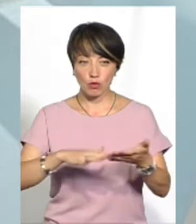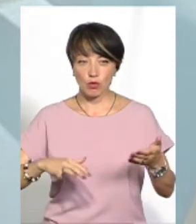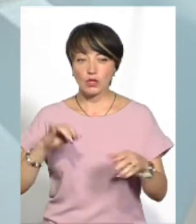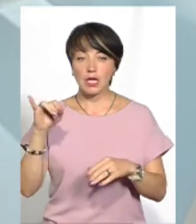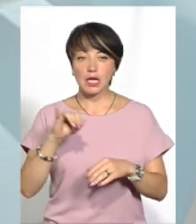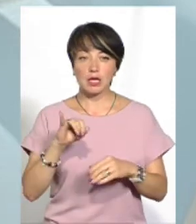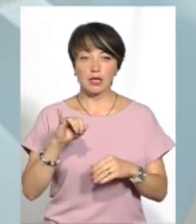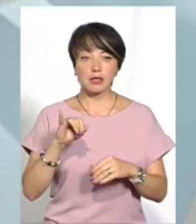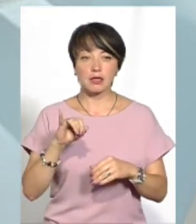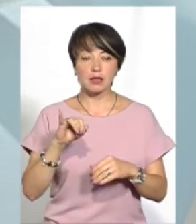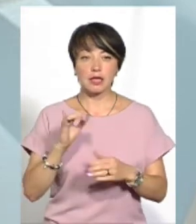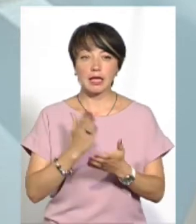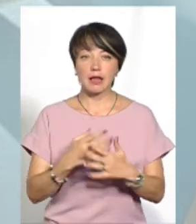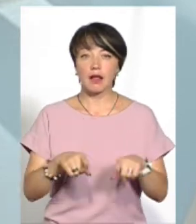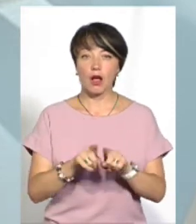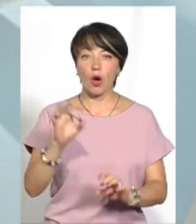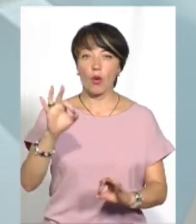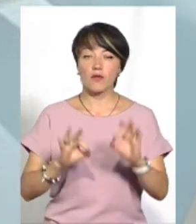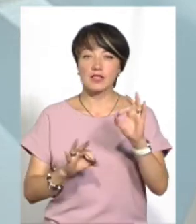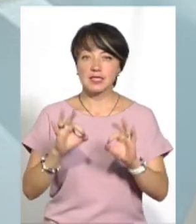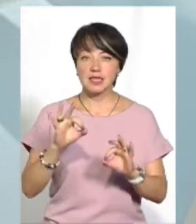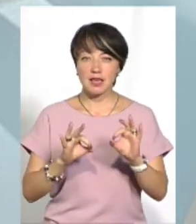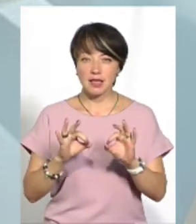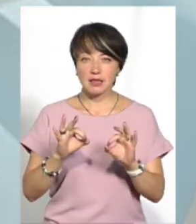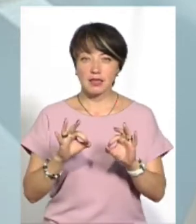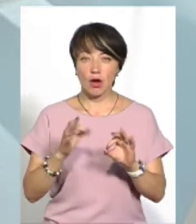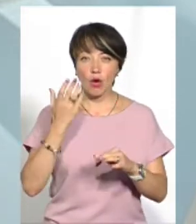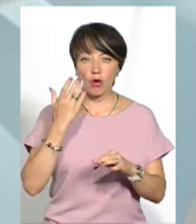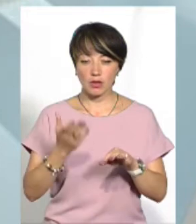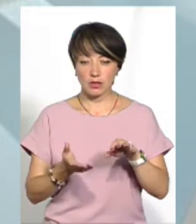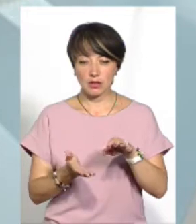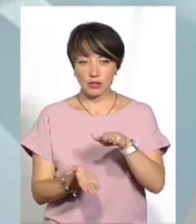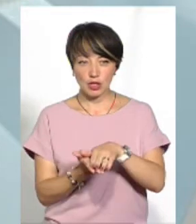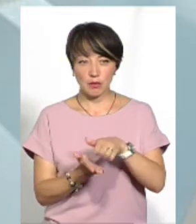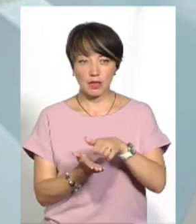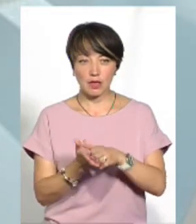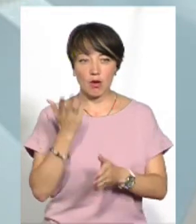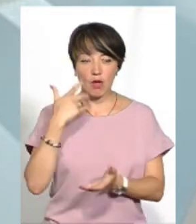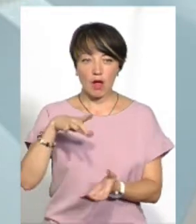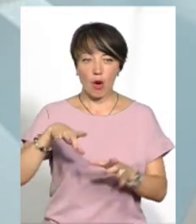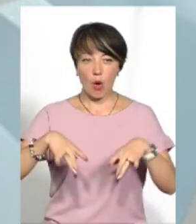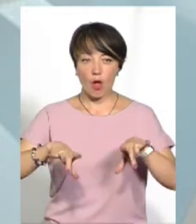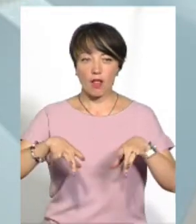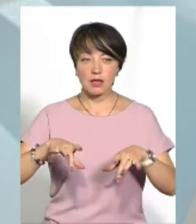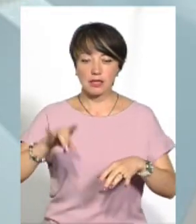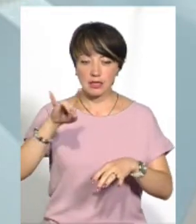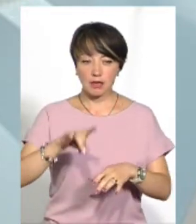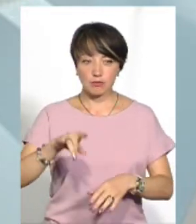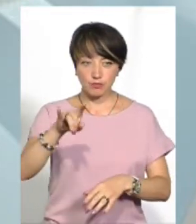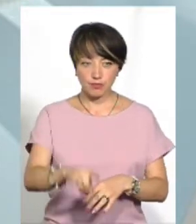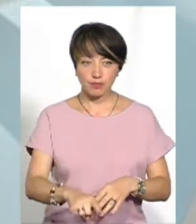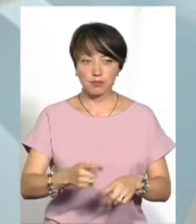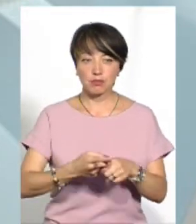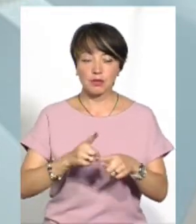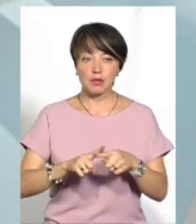безперечно підняття, є такий коефіцієнт щеплення між двома, коли колеса літаків приземляються до злітно-посадкової смуги,